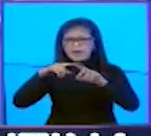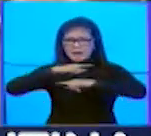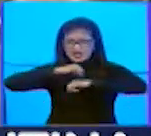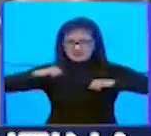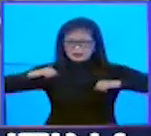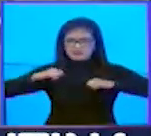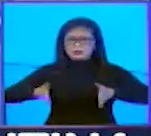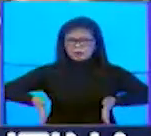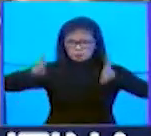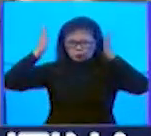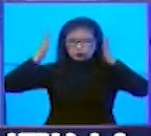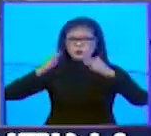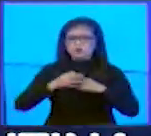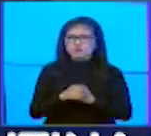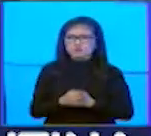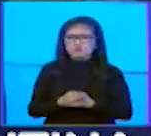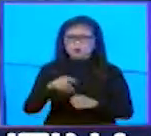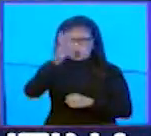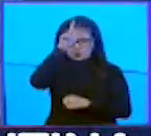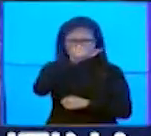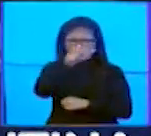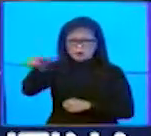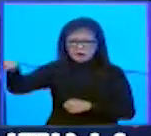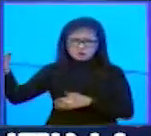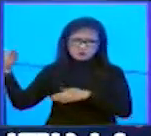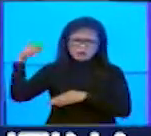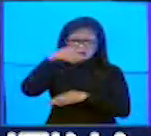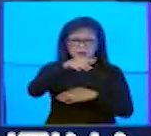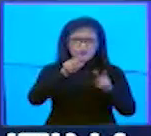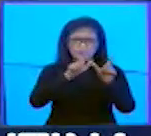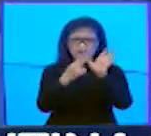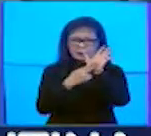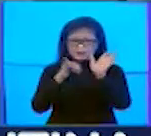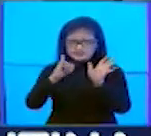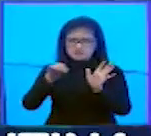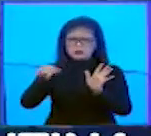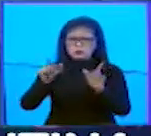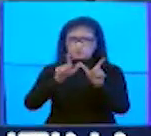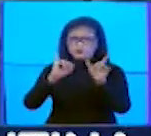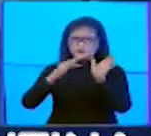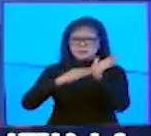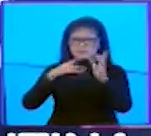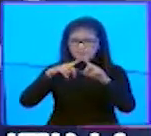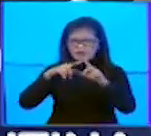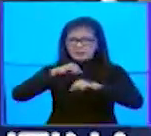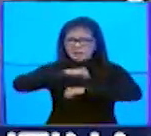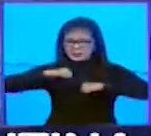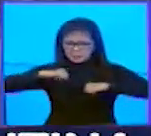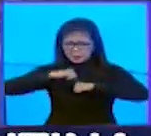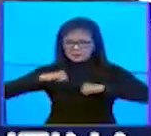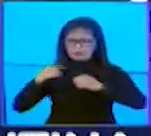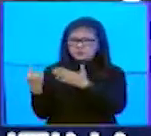ah di hotel yang telah disediakan oleh tim Satgas dan WNI juga sudah disiapkan di Wisma Atlet dan jika Wisma Atlet tidak menampung